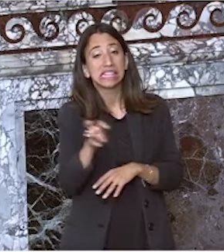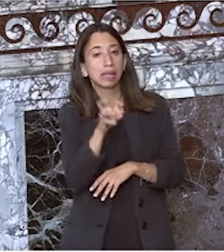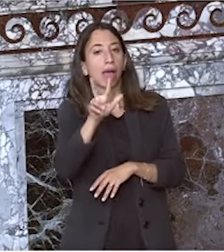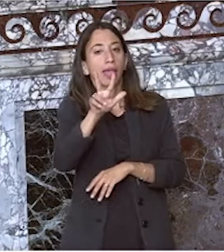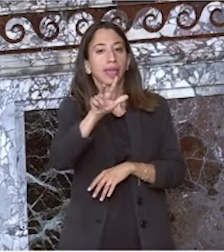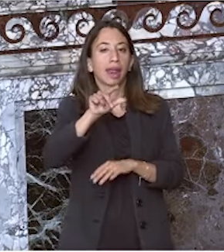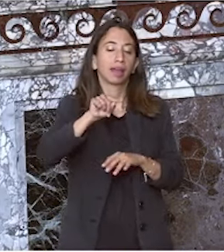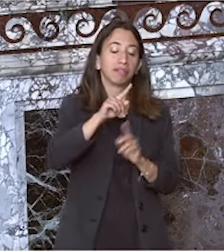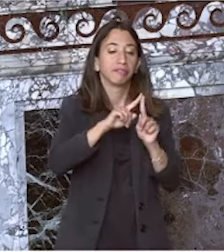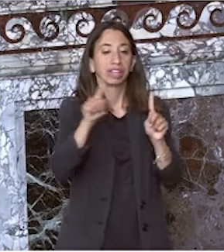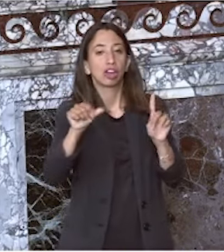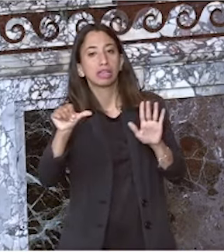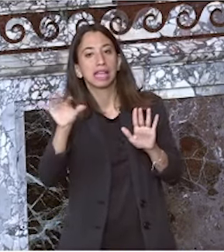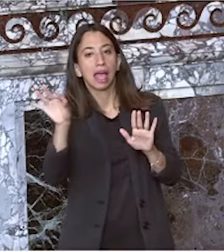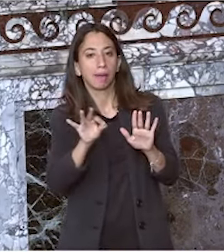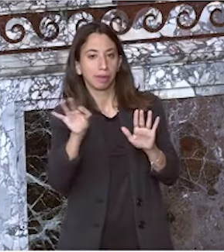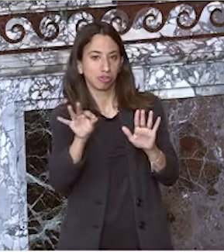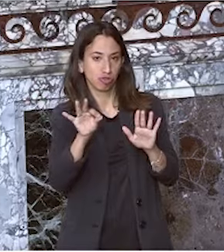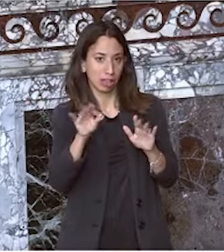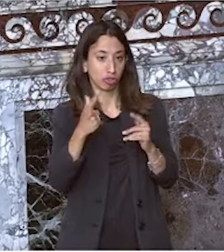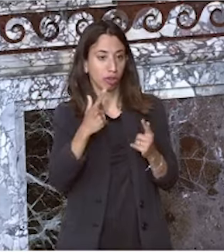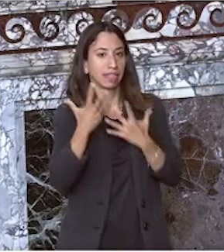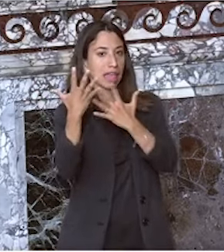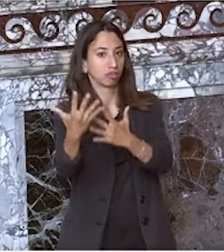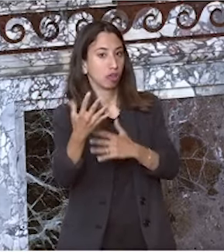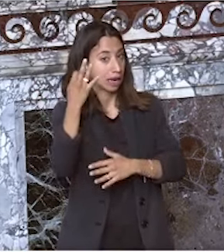punti percentuali in un decennio.